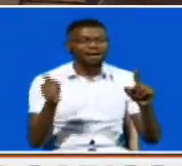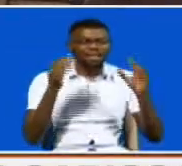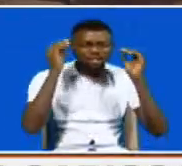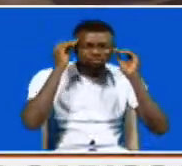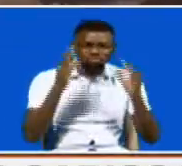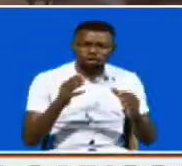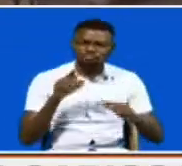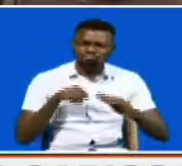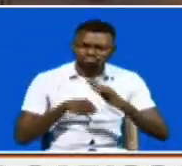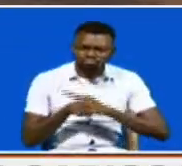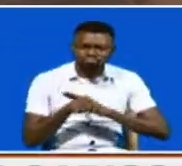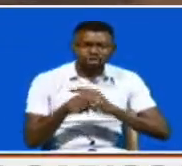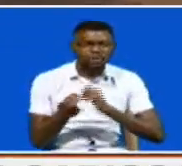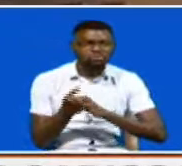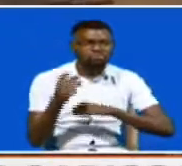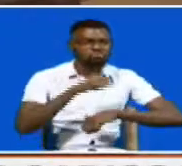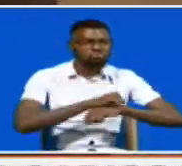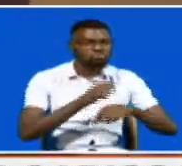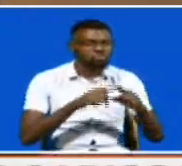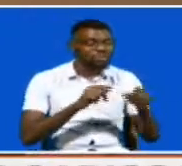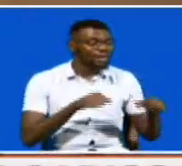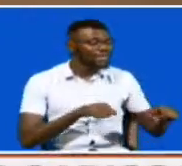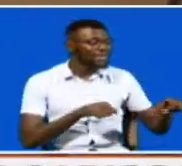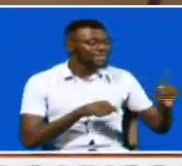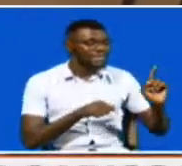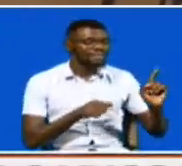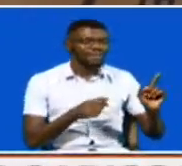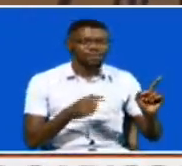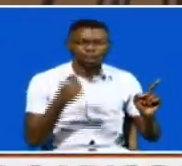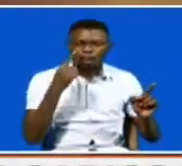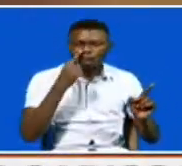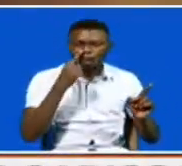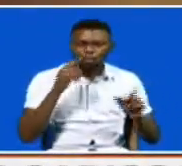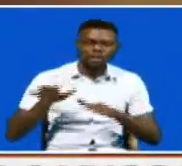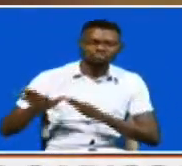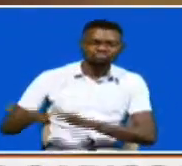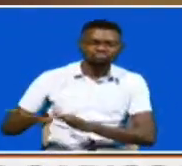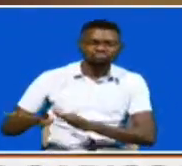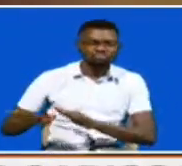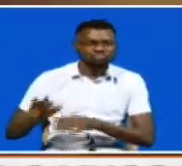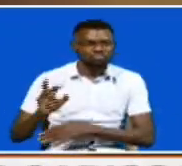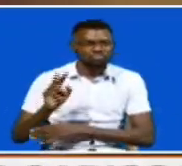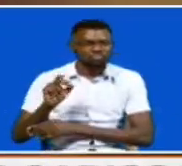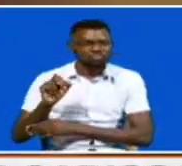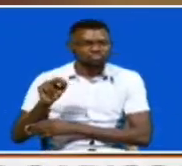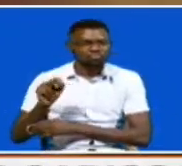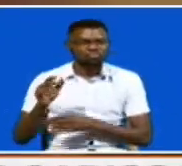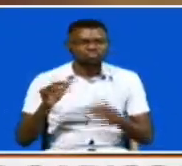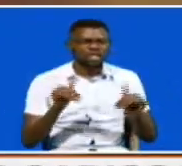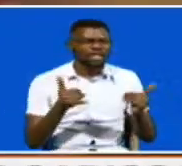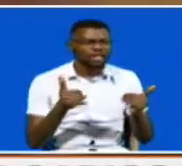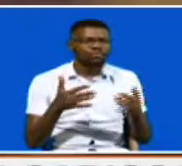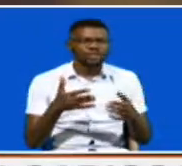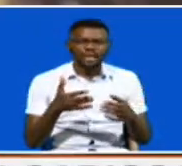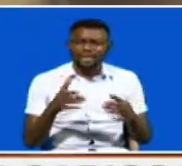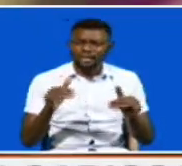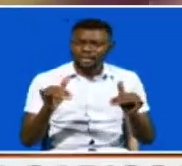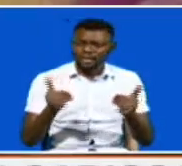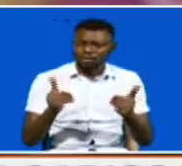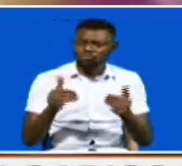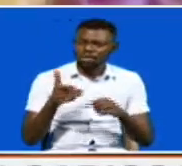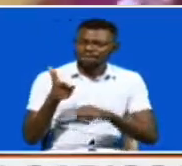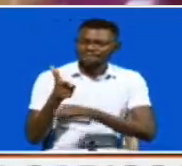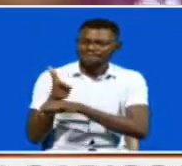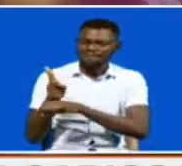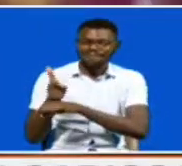kuanza masomo ya sekondari, mwanafunzi huyu alisalia nyumbani. KTN News ilipeperusha hali ya Bushra, na ni